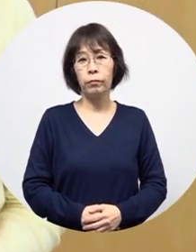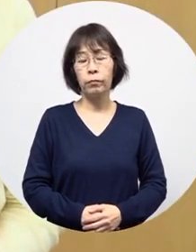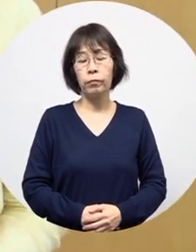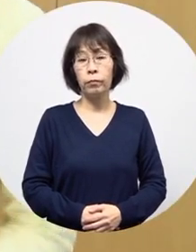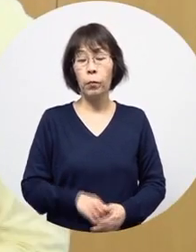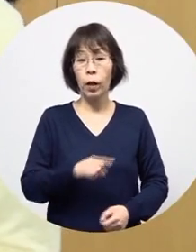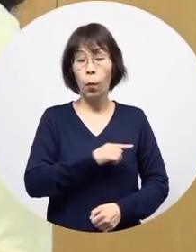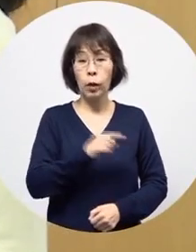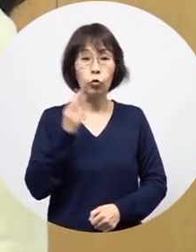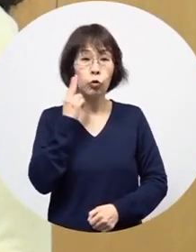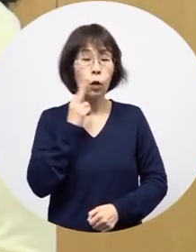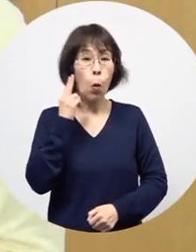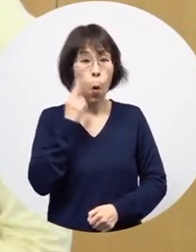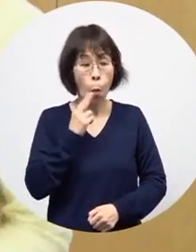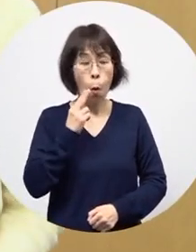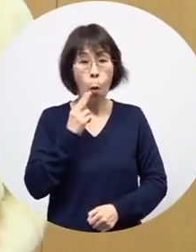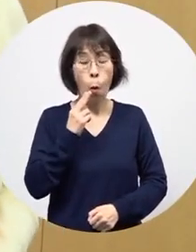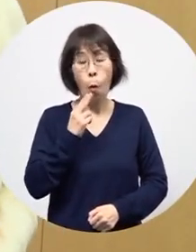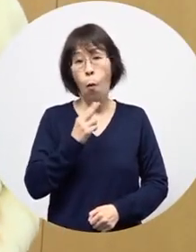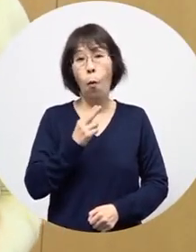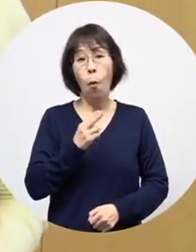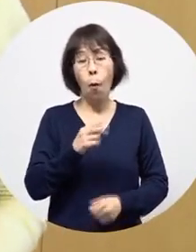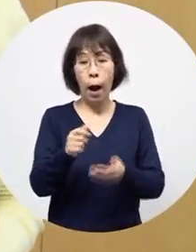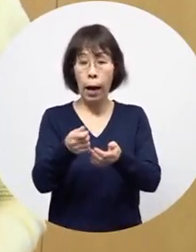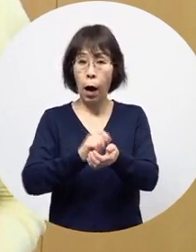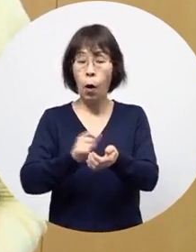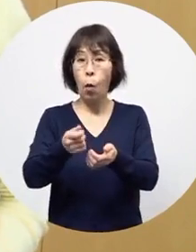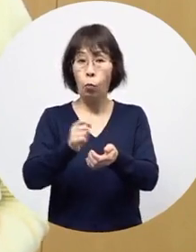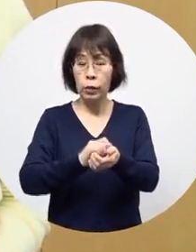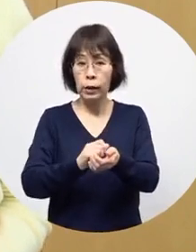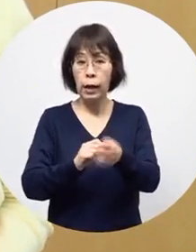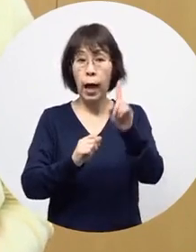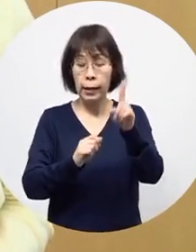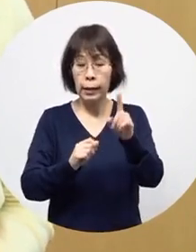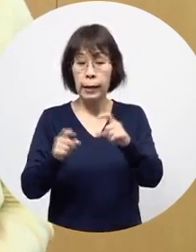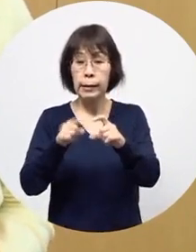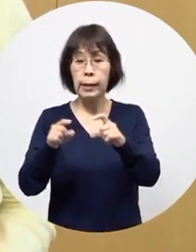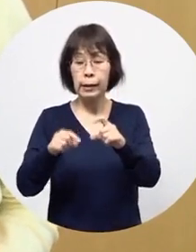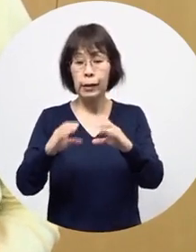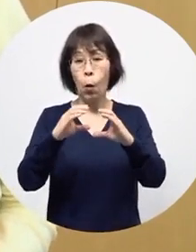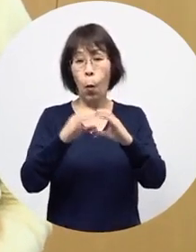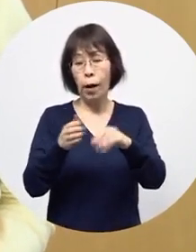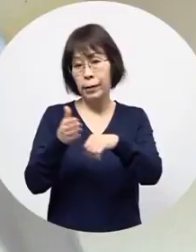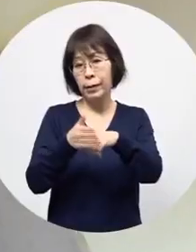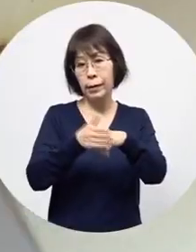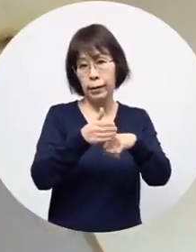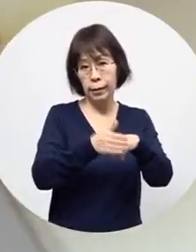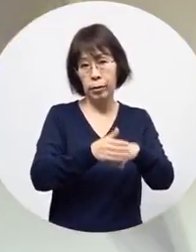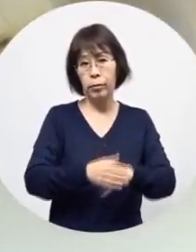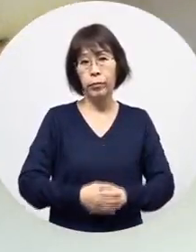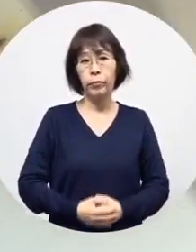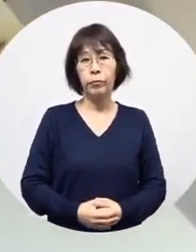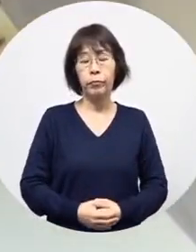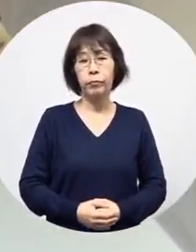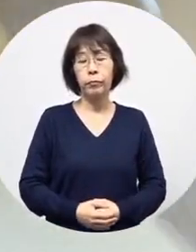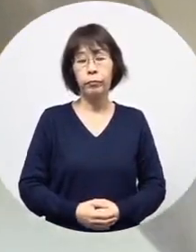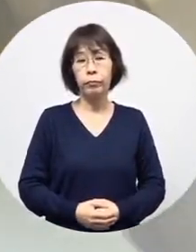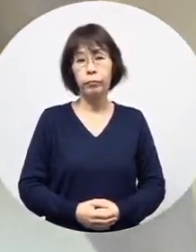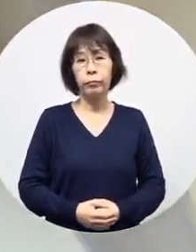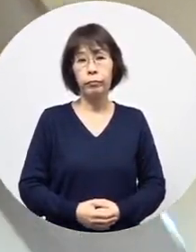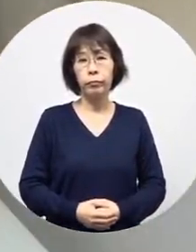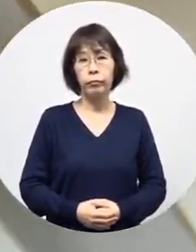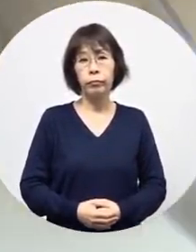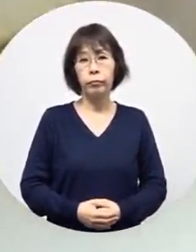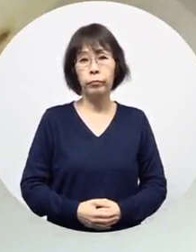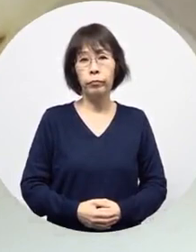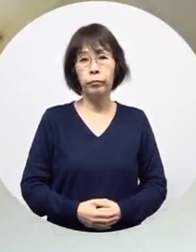まず里芋はどうしましょうか。 はい、皮をむいて1センチ幅の輪切りに切っていきます。 はい、 輪切りにした里芋